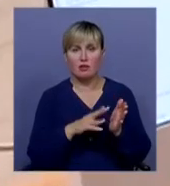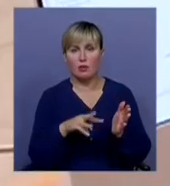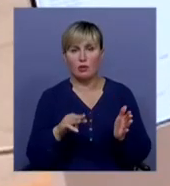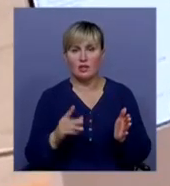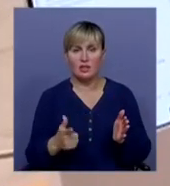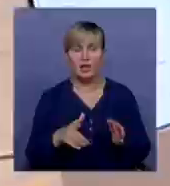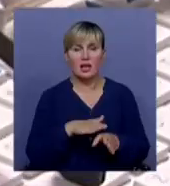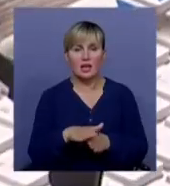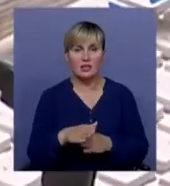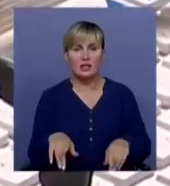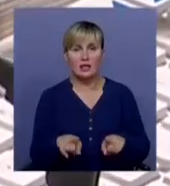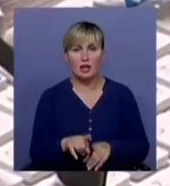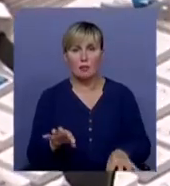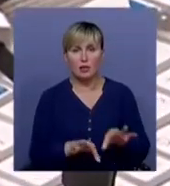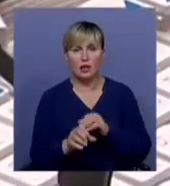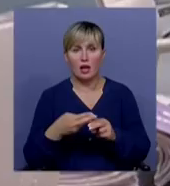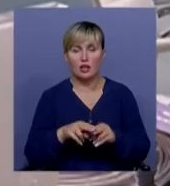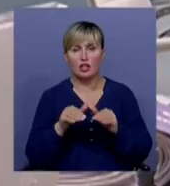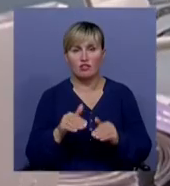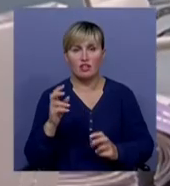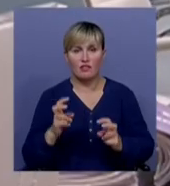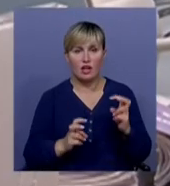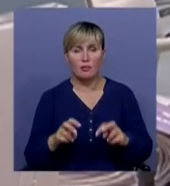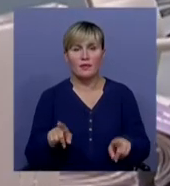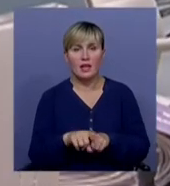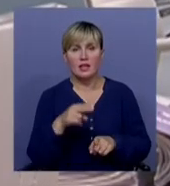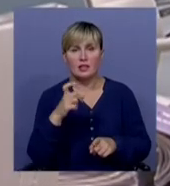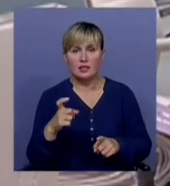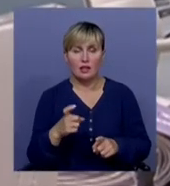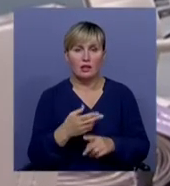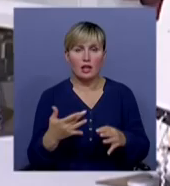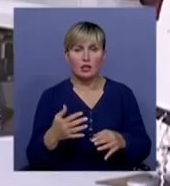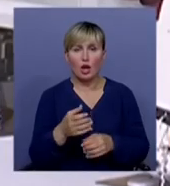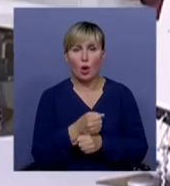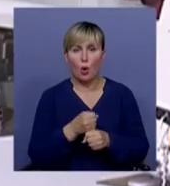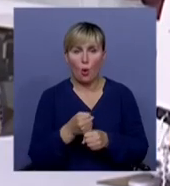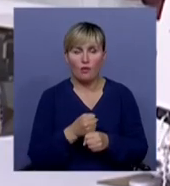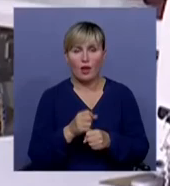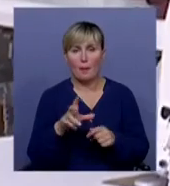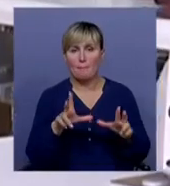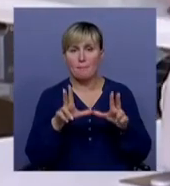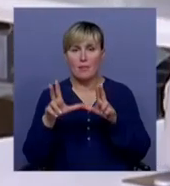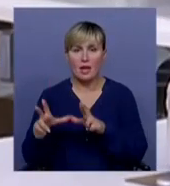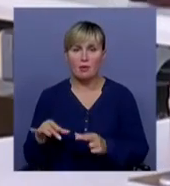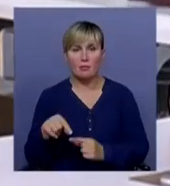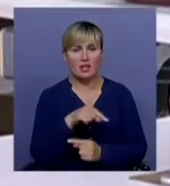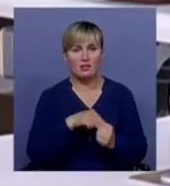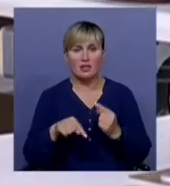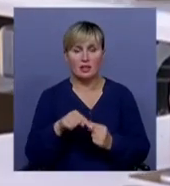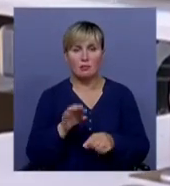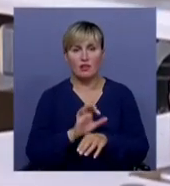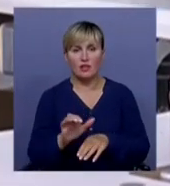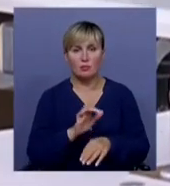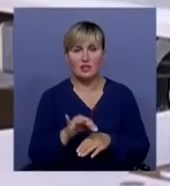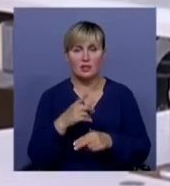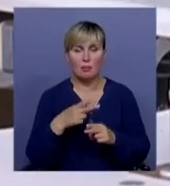тенге. Реализованы такие проекты, как эта швейная фабрика, а также цех по обжарке кофе, мебельное производство и предприятие по выпуску изделий